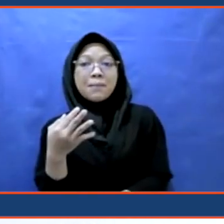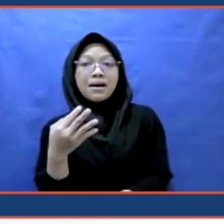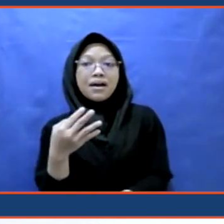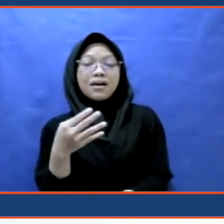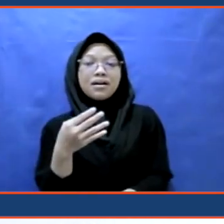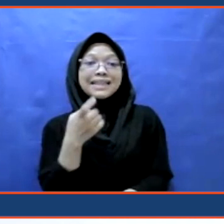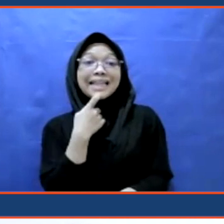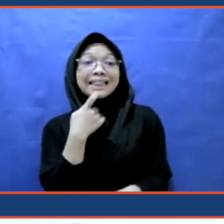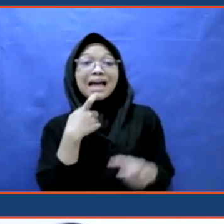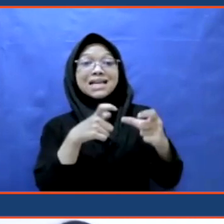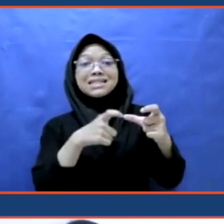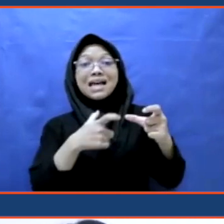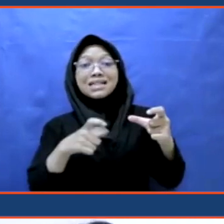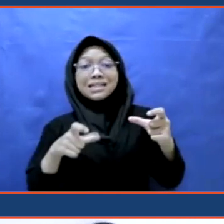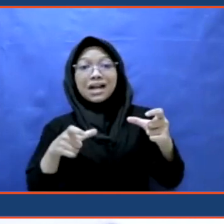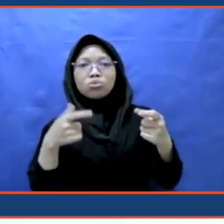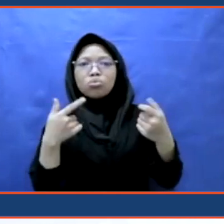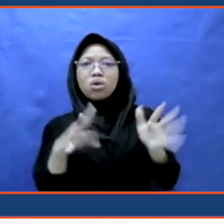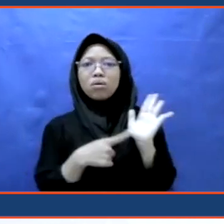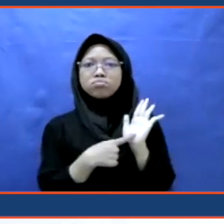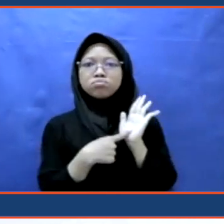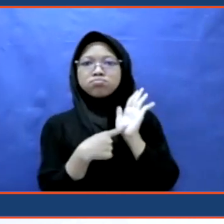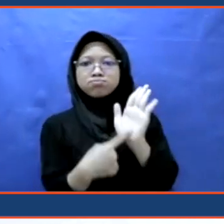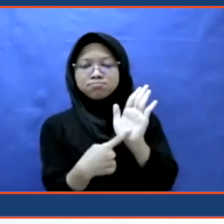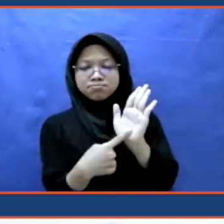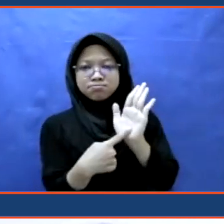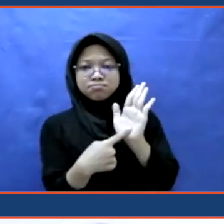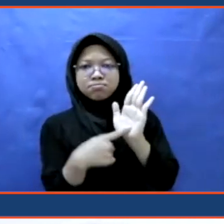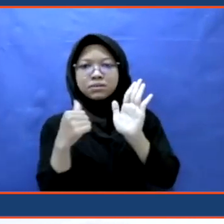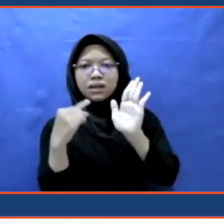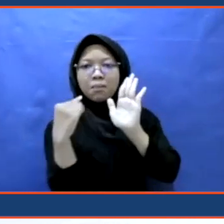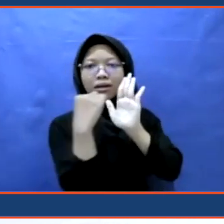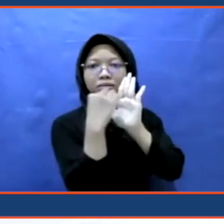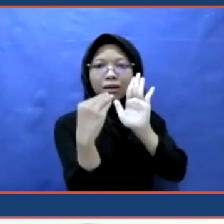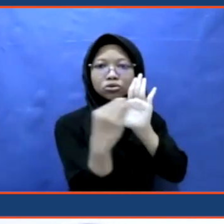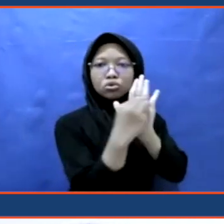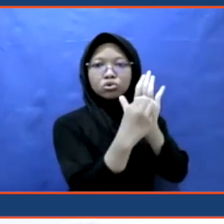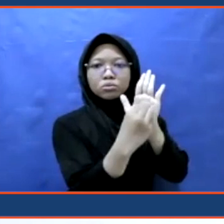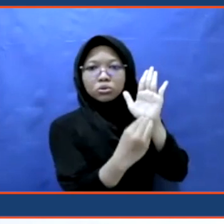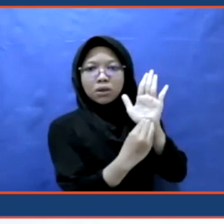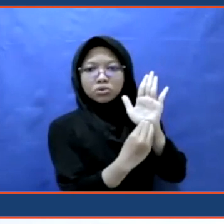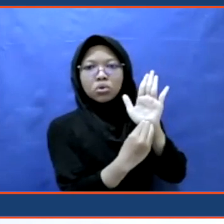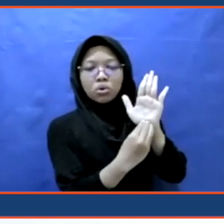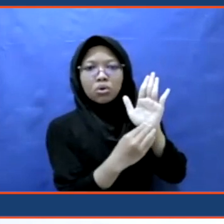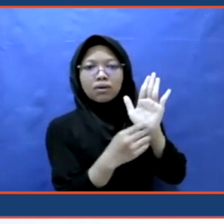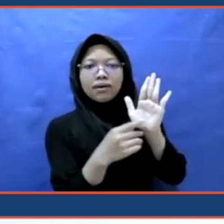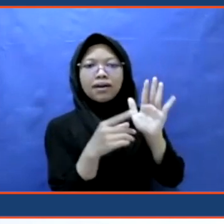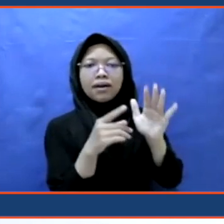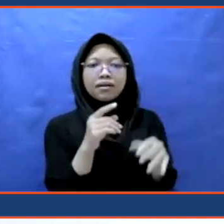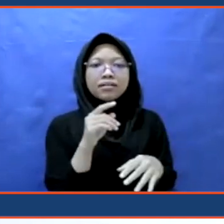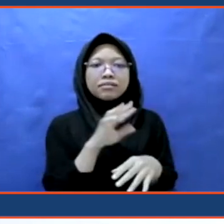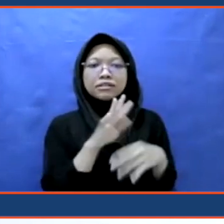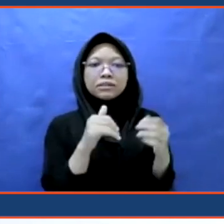ditonjolkan untuk dimasukkan dalam list of sensory pada karakter dan setting karena ini seringkali yang